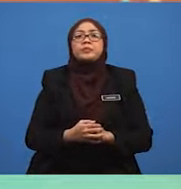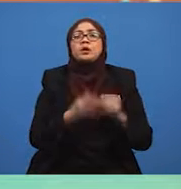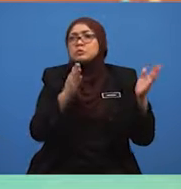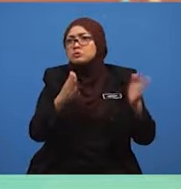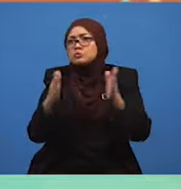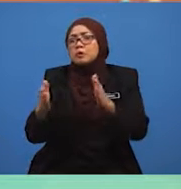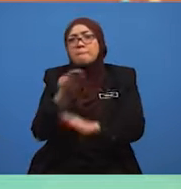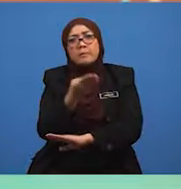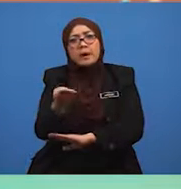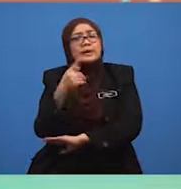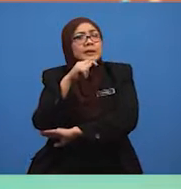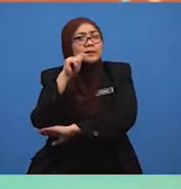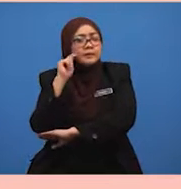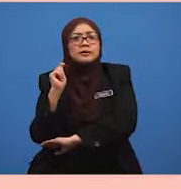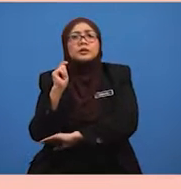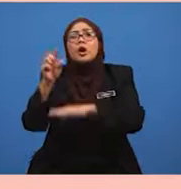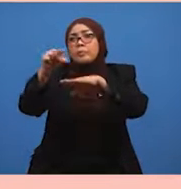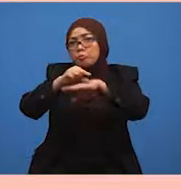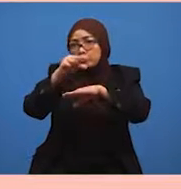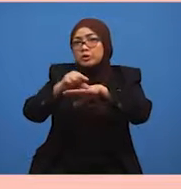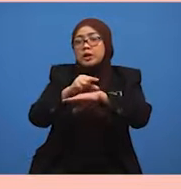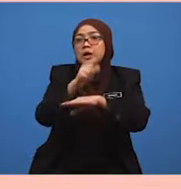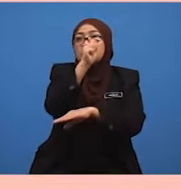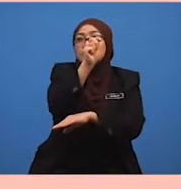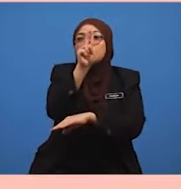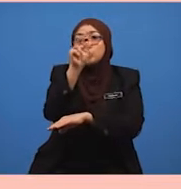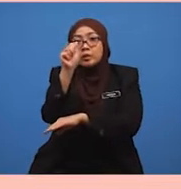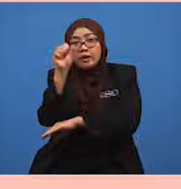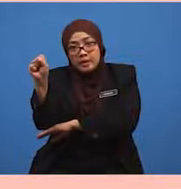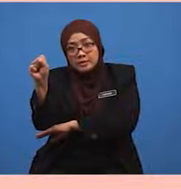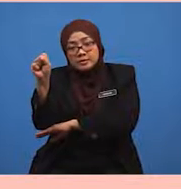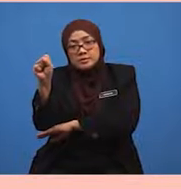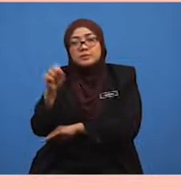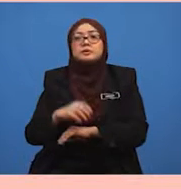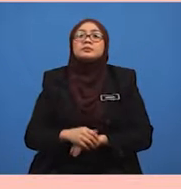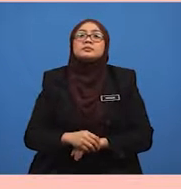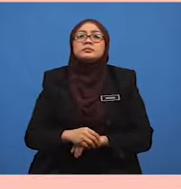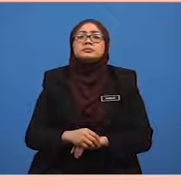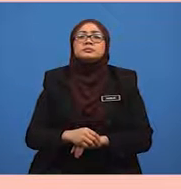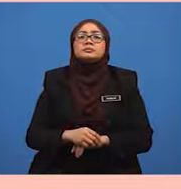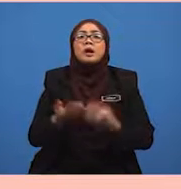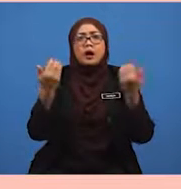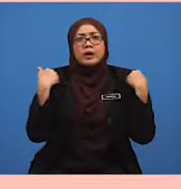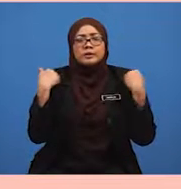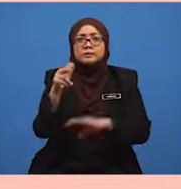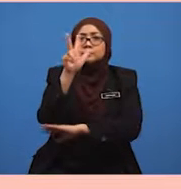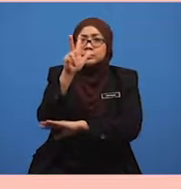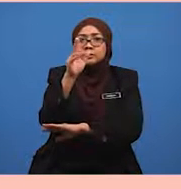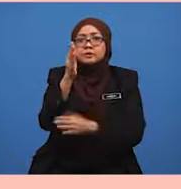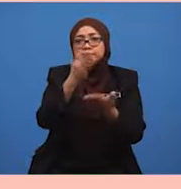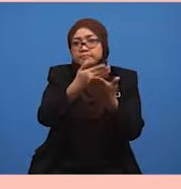sini menggunakan sistem tuas. Secara umum, tuas terdiri daripada tiga bahagian